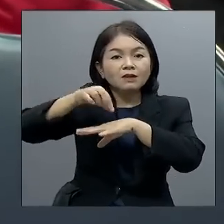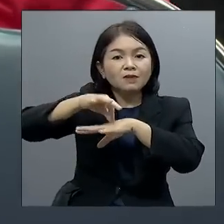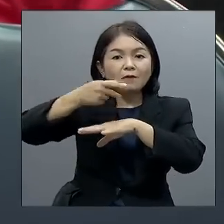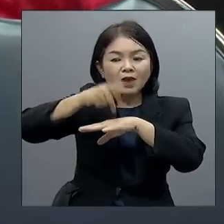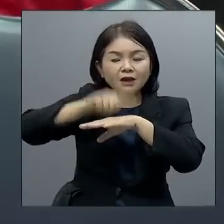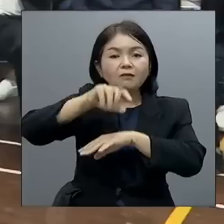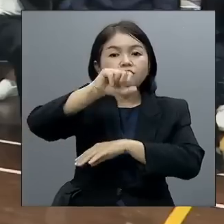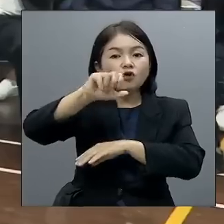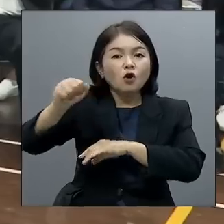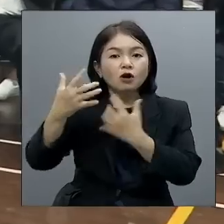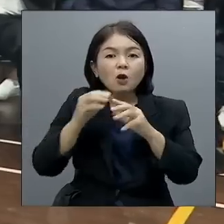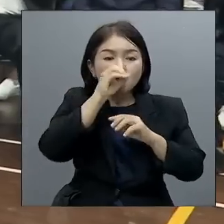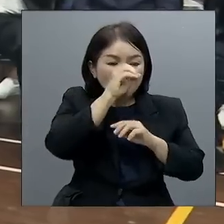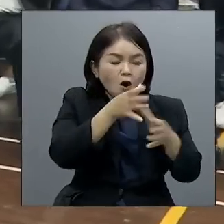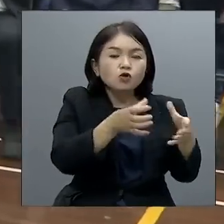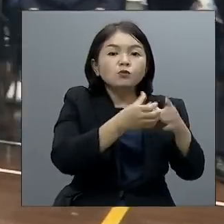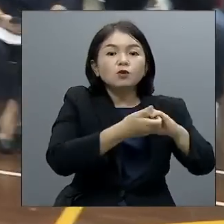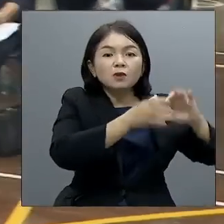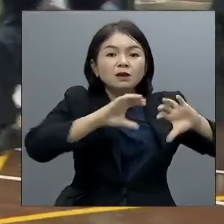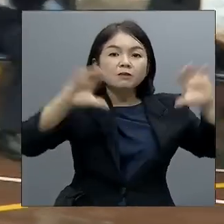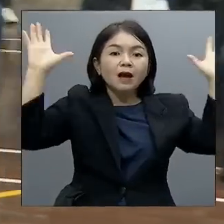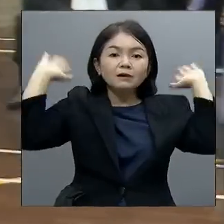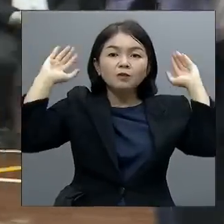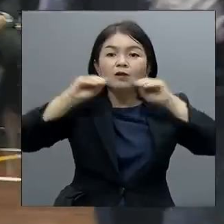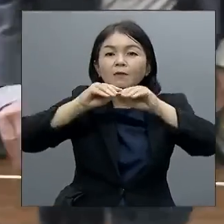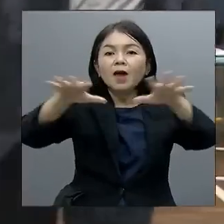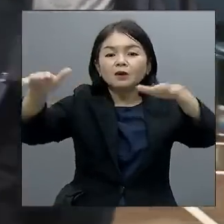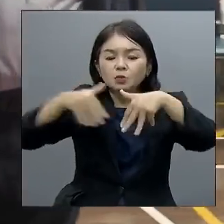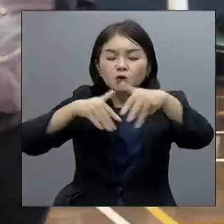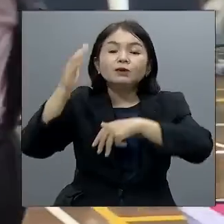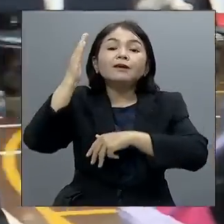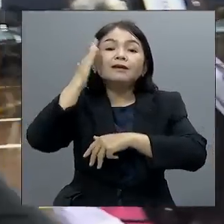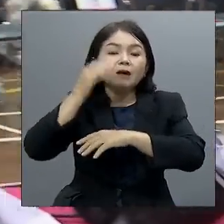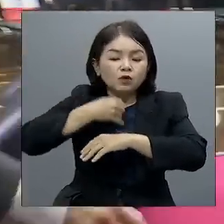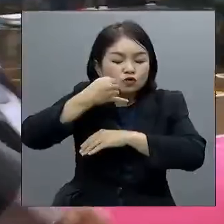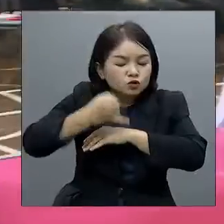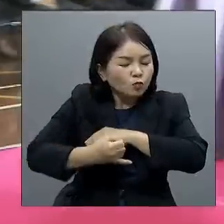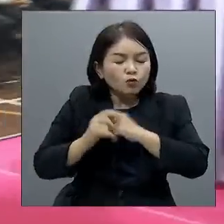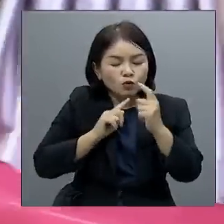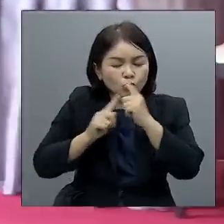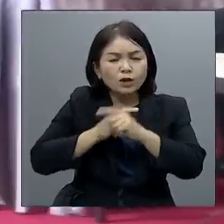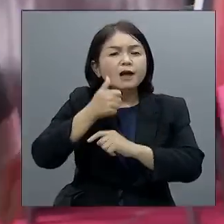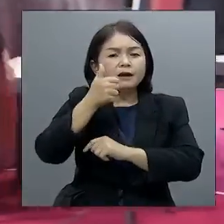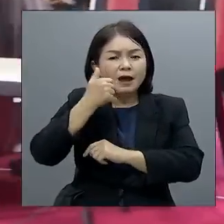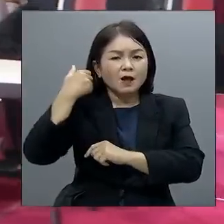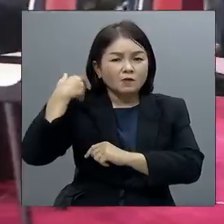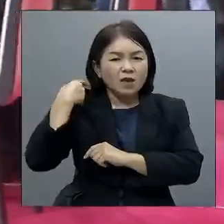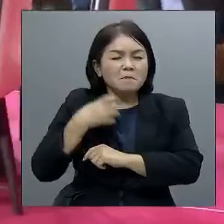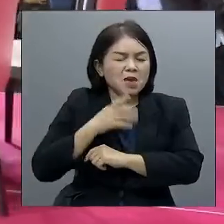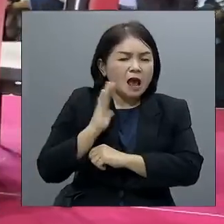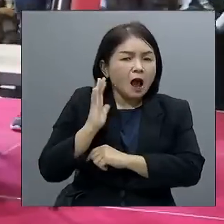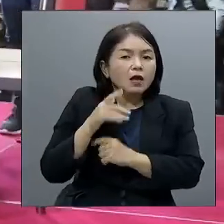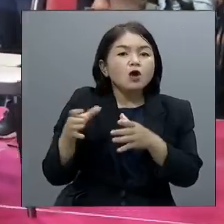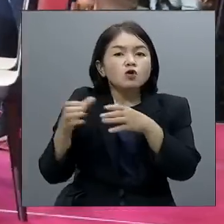รัฐบาลและแถลงต่อสาธารณชนให้รับทราบต่อไปก็เชื่อว่าน่าจะจบลงได้ด้วยดีทั้งนี้ไม่อยากให้มองว่า